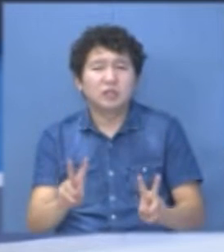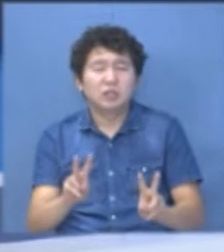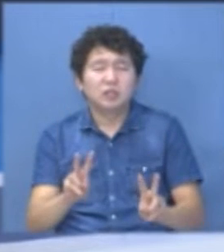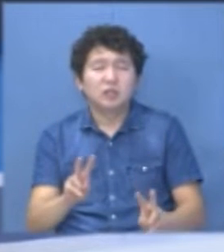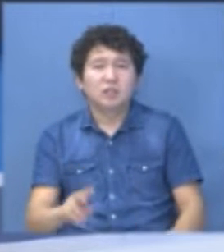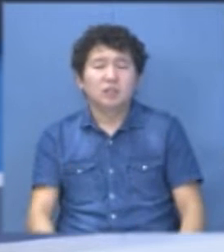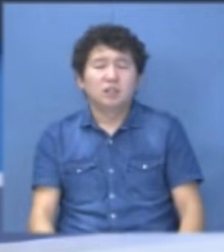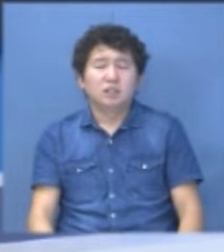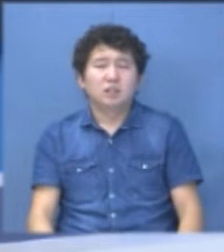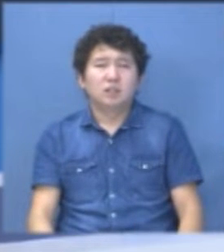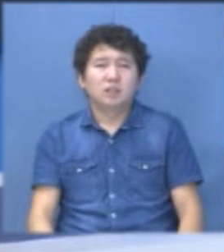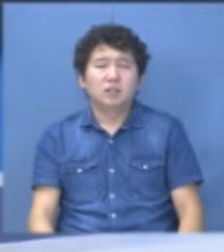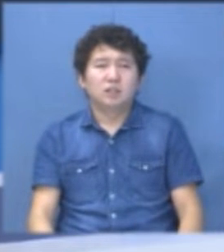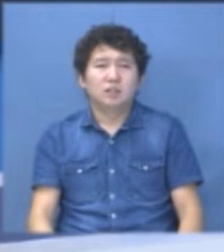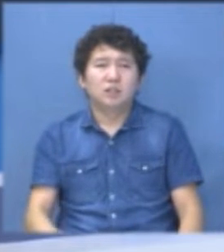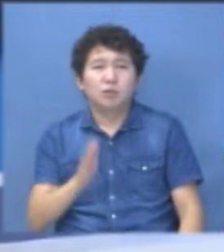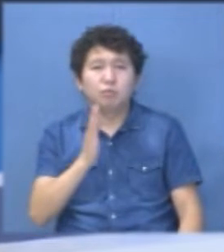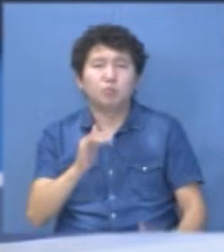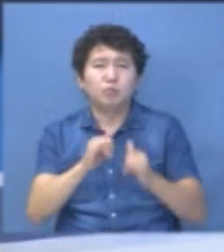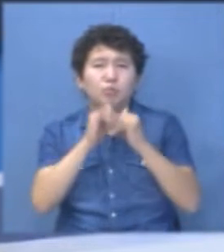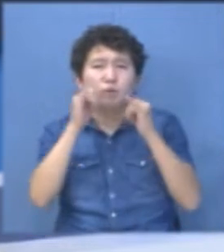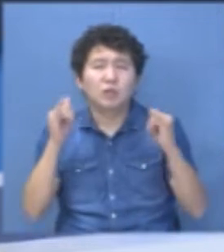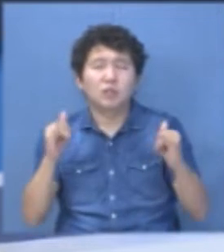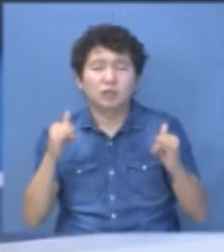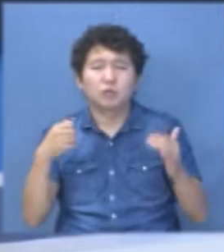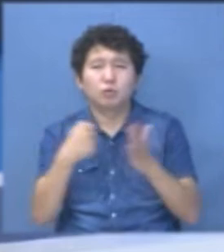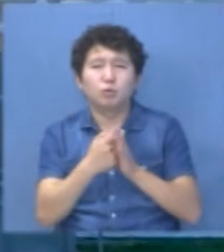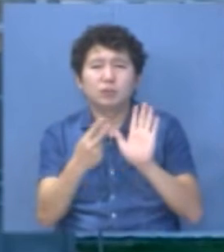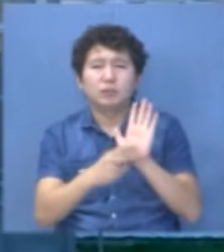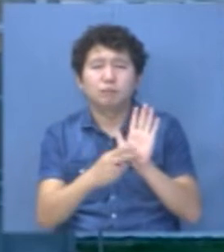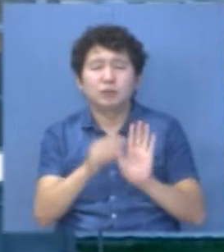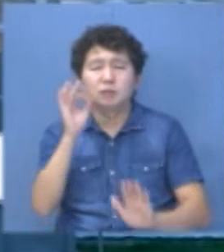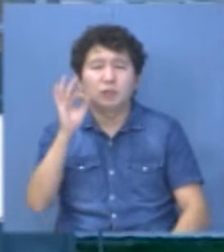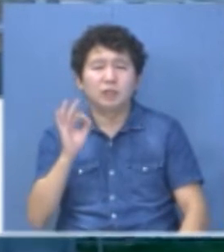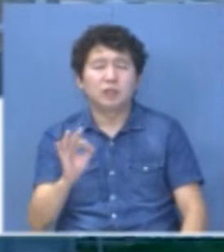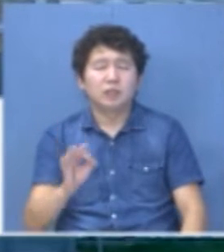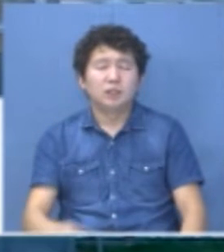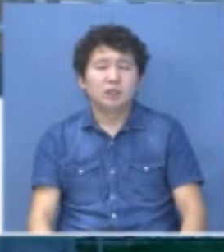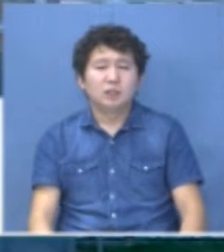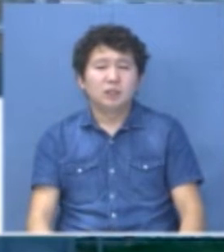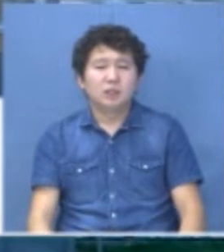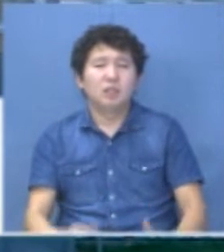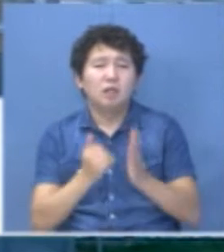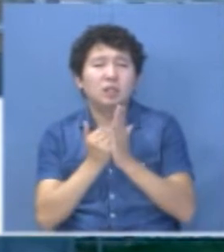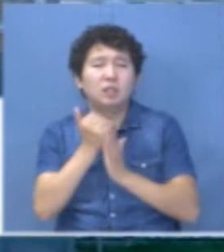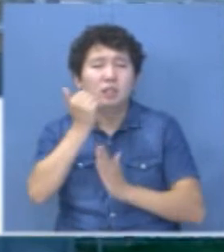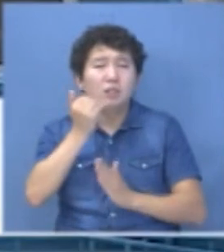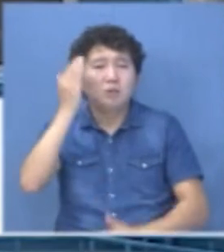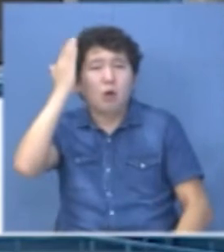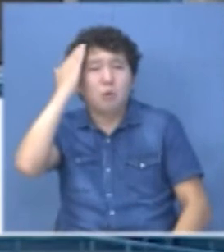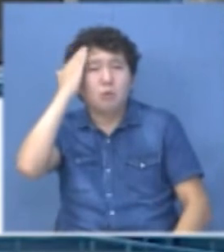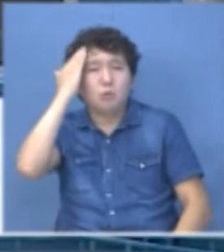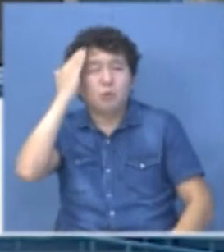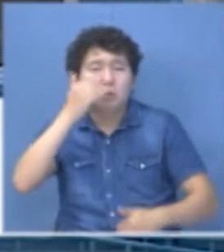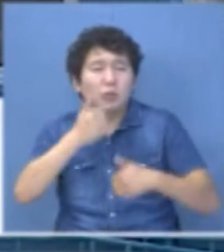на подготовку в резидентуре будет увеличено на 70%. Для повышения конкурентоспособности